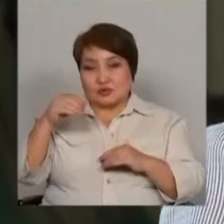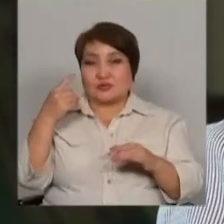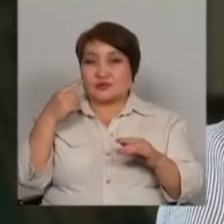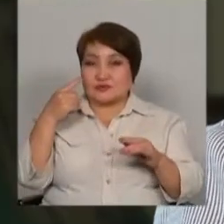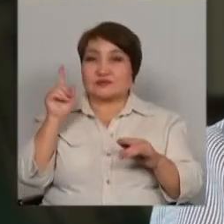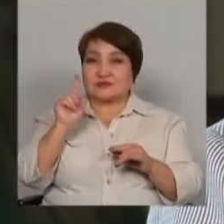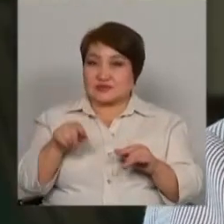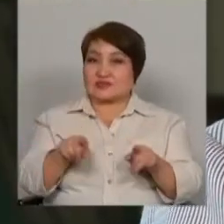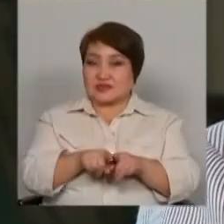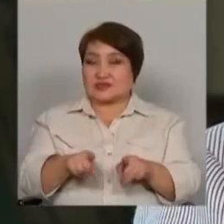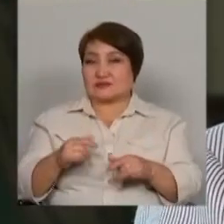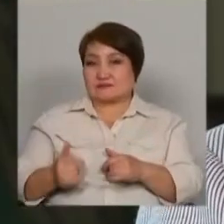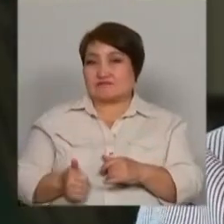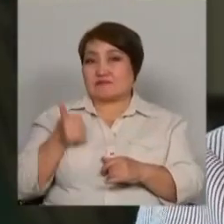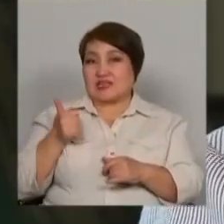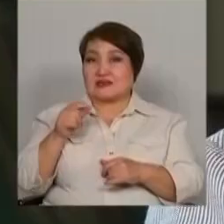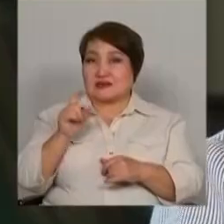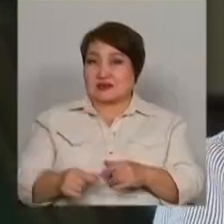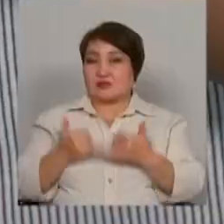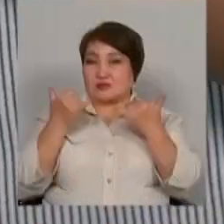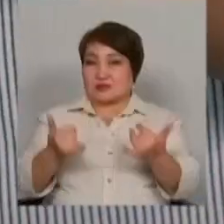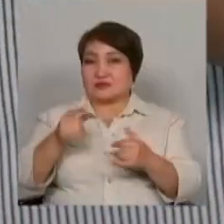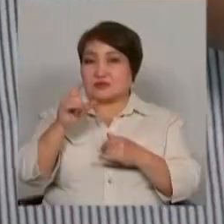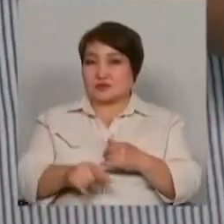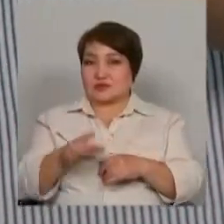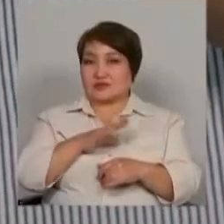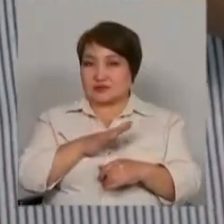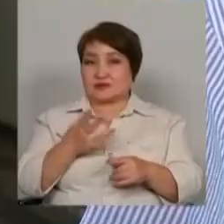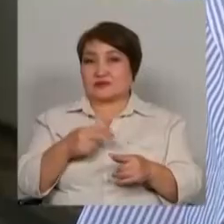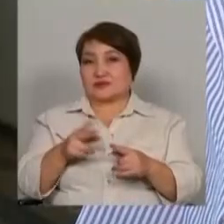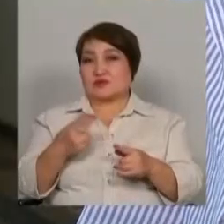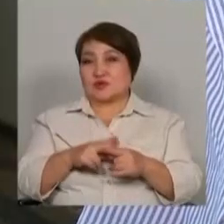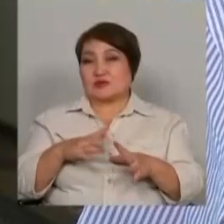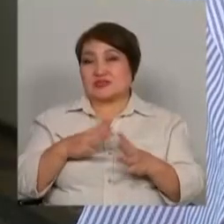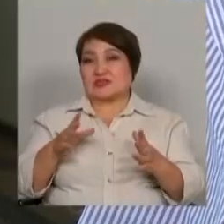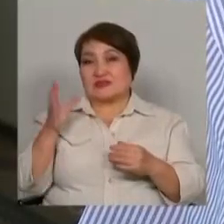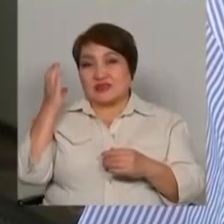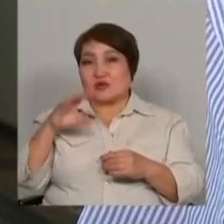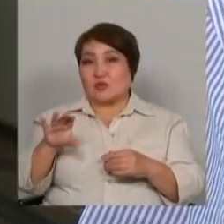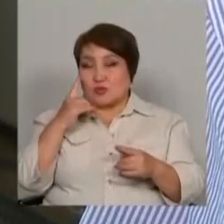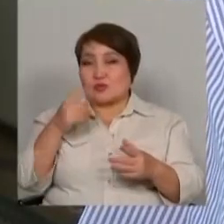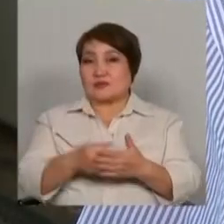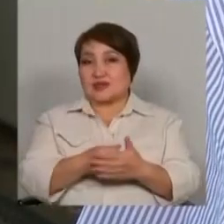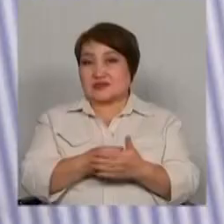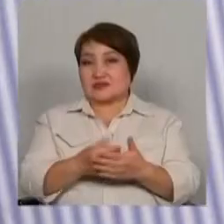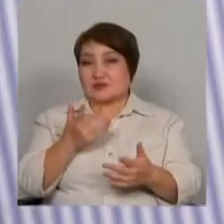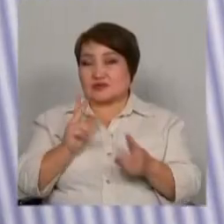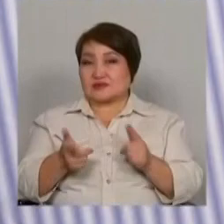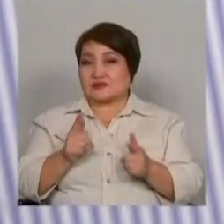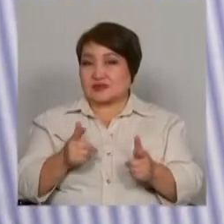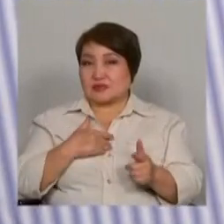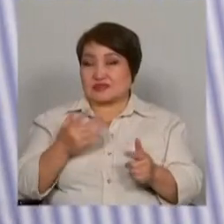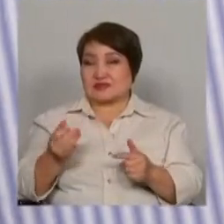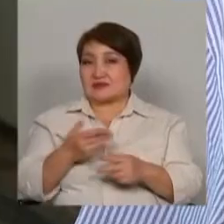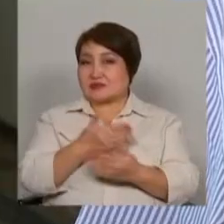мұны біздің маманымыздың деректері де дәлелдеп отыр. Бұл енді шын мәнісінде біздің тарихымыз үшін үлкен